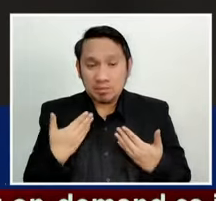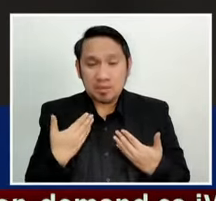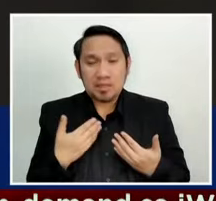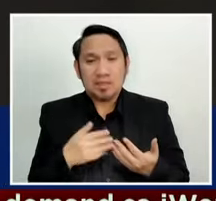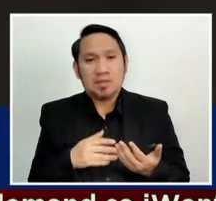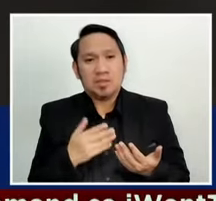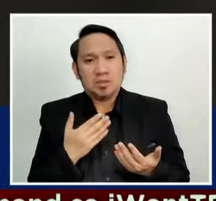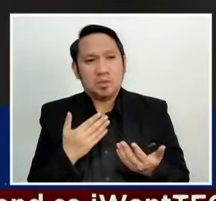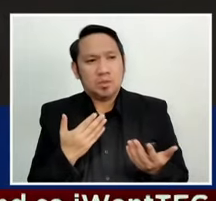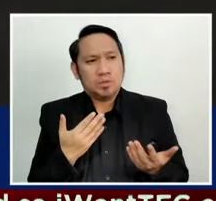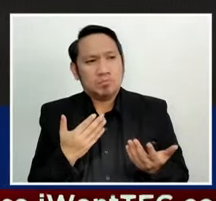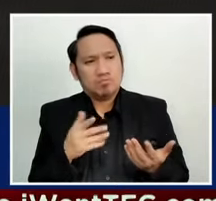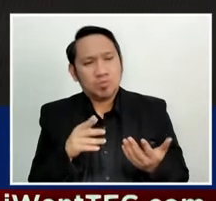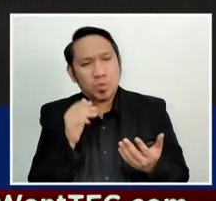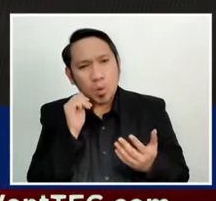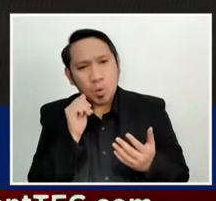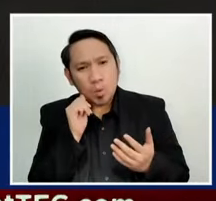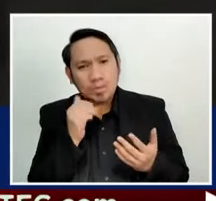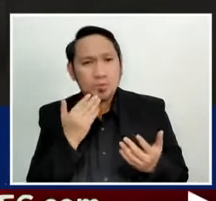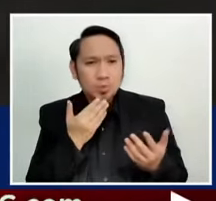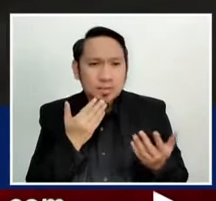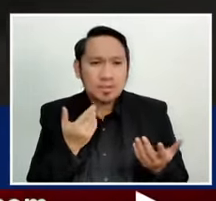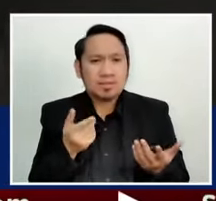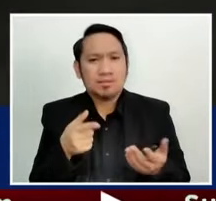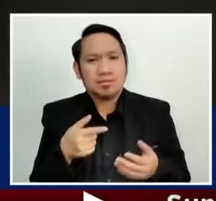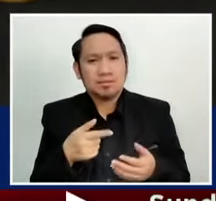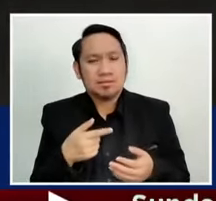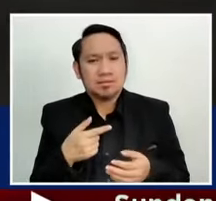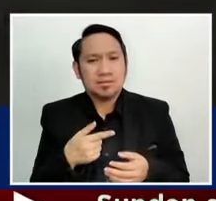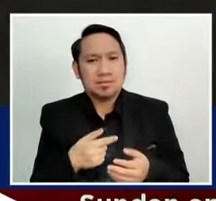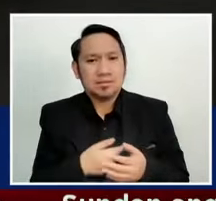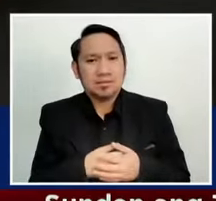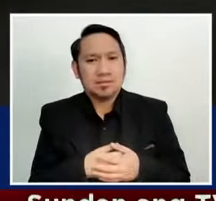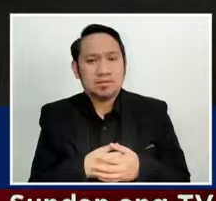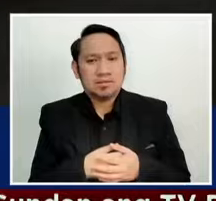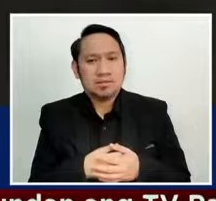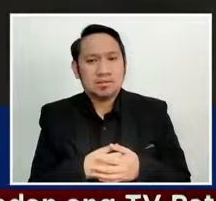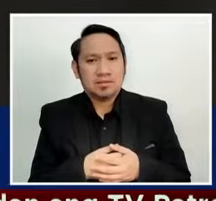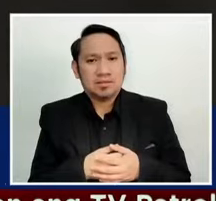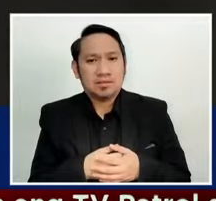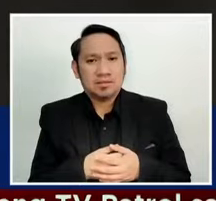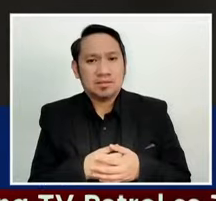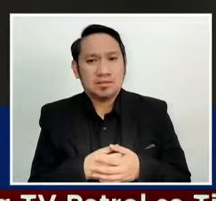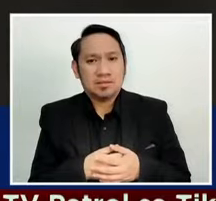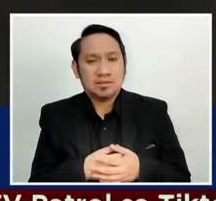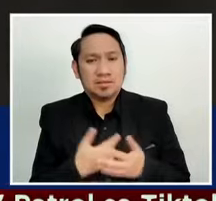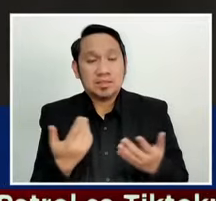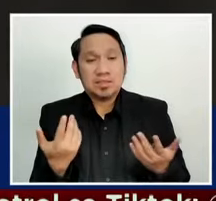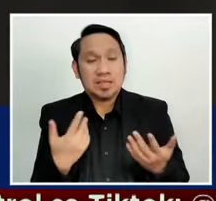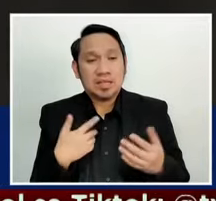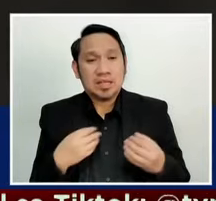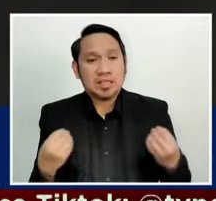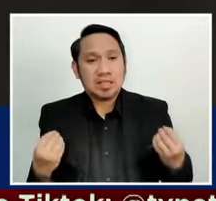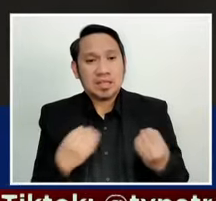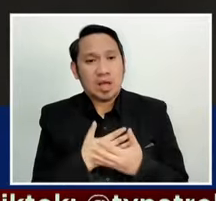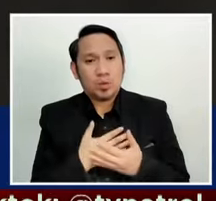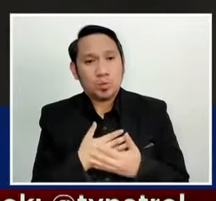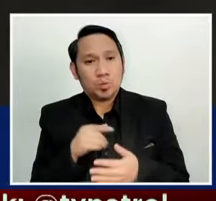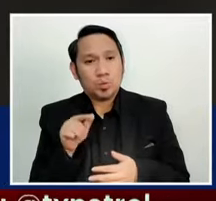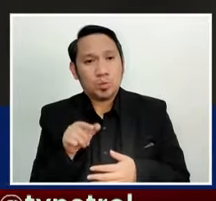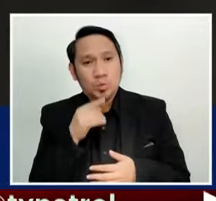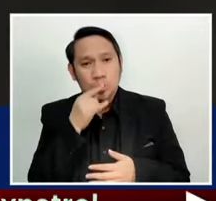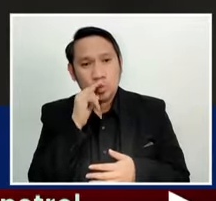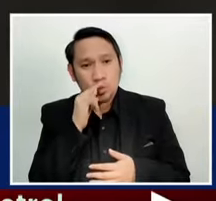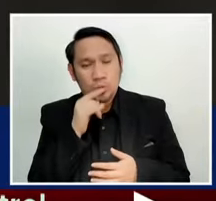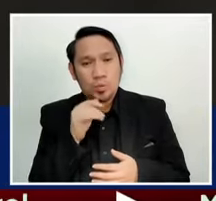malambing, clingy. Kasi ang anak ko ngayon, ayaw niya ng ibang taong may humahawak sa kanya. Natatakot siya. Lagi